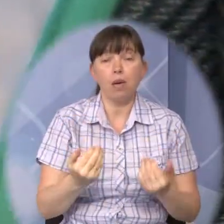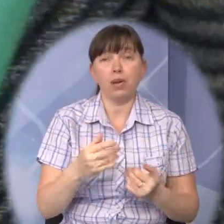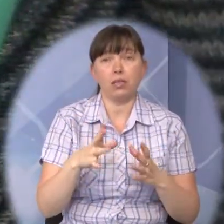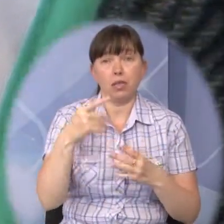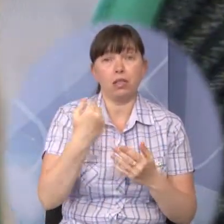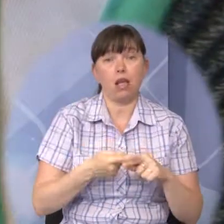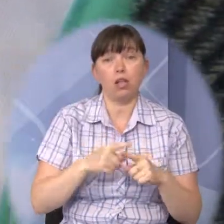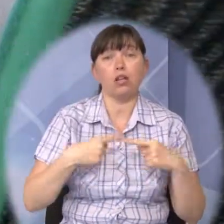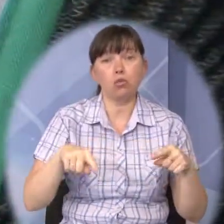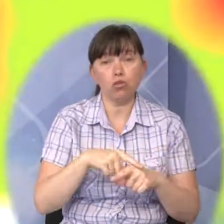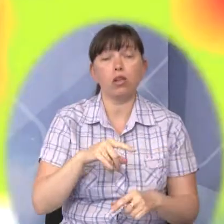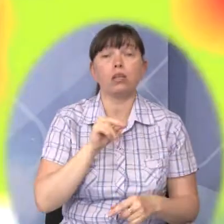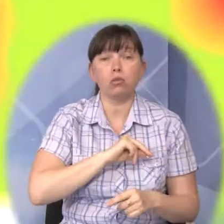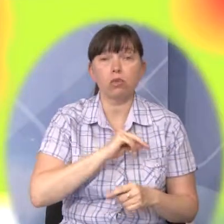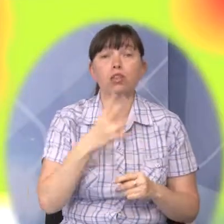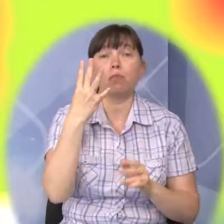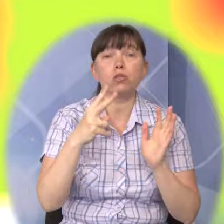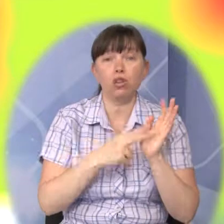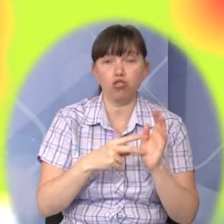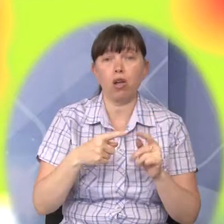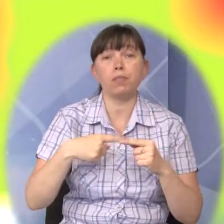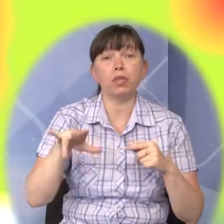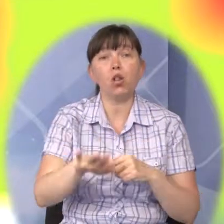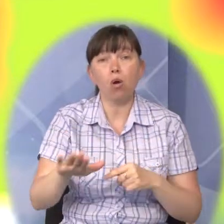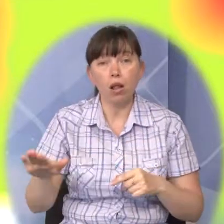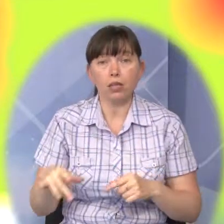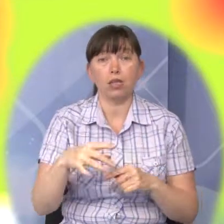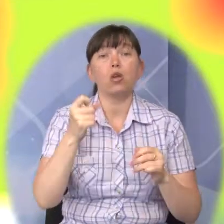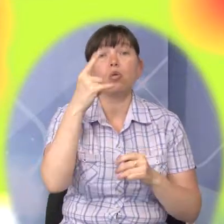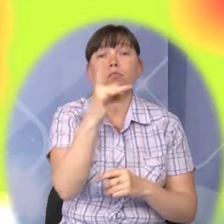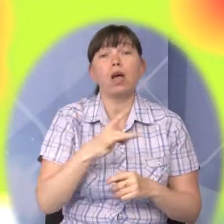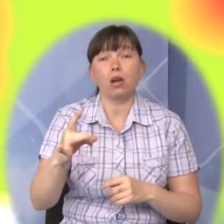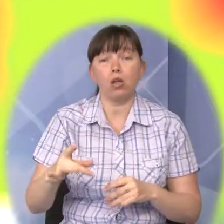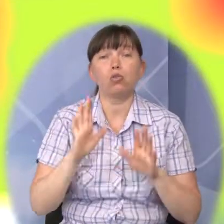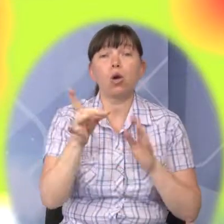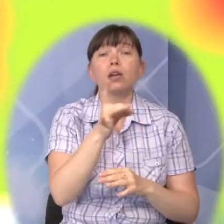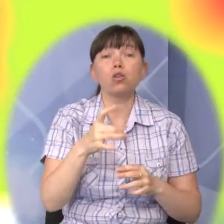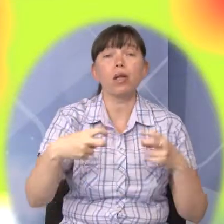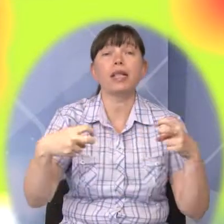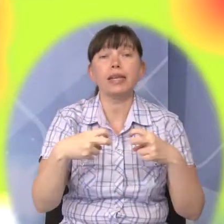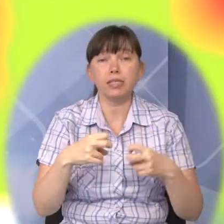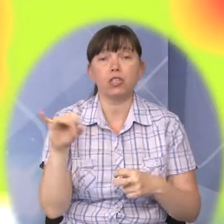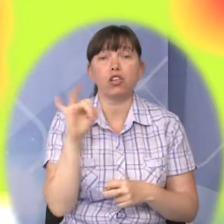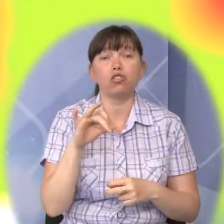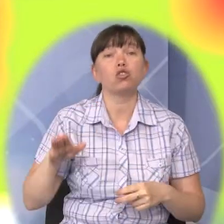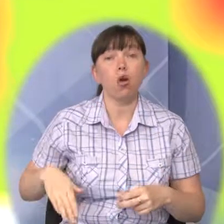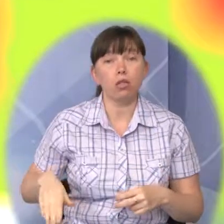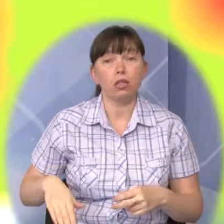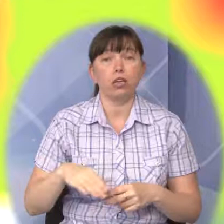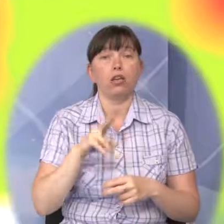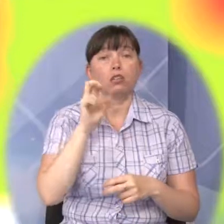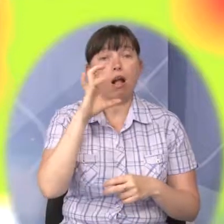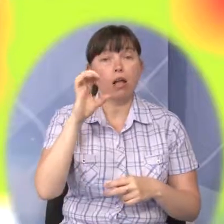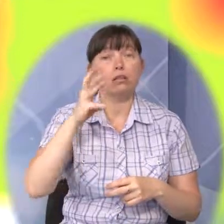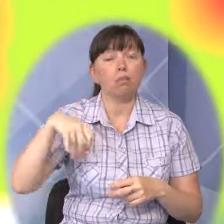prezent, asociația activează în 47 de localități din 11 raioane ale Republicii Moldova. Doar în raioanele Rezina și